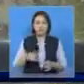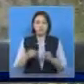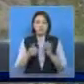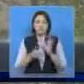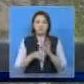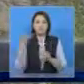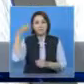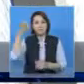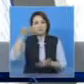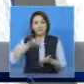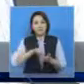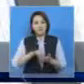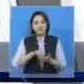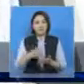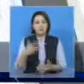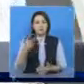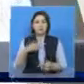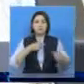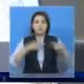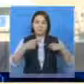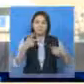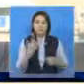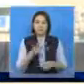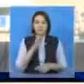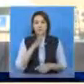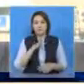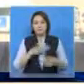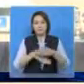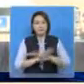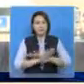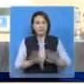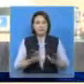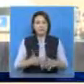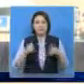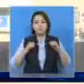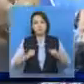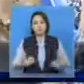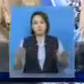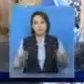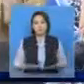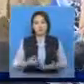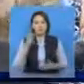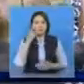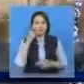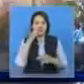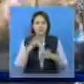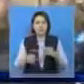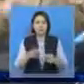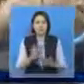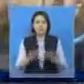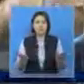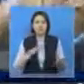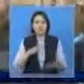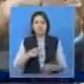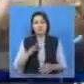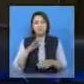жасында майданға аттанды. Үш рет ауыр жараланса да жауынгерлік саптан кетпеген. Бейбіт өмір үшін бір көзін жоғалтқан, тіпті бірнеше жыл бойы